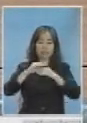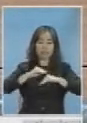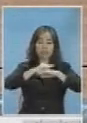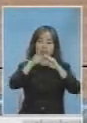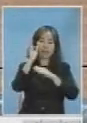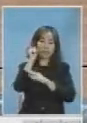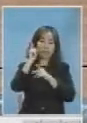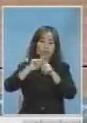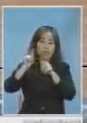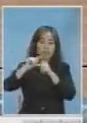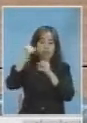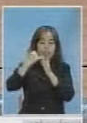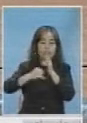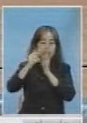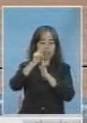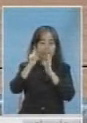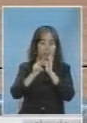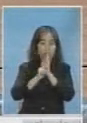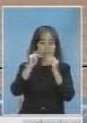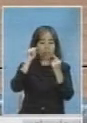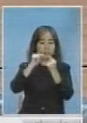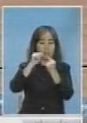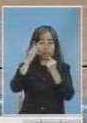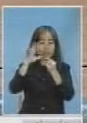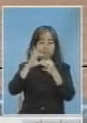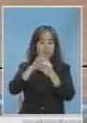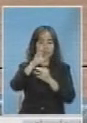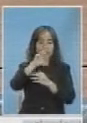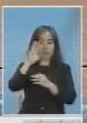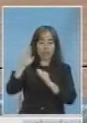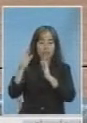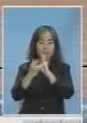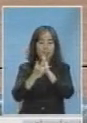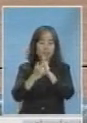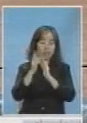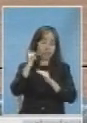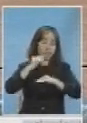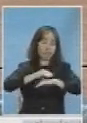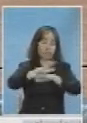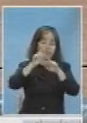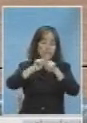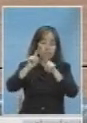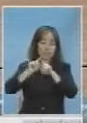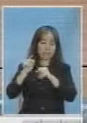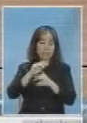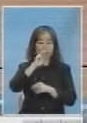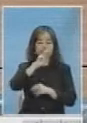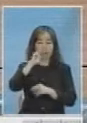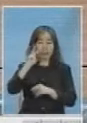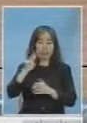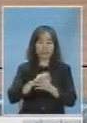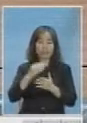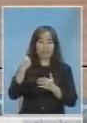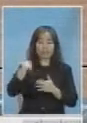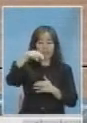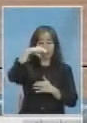ข่าวสารที่ผิดกฎหมายหรือไม่เหมาะสมผ่านระบบเทคโนโลยีหรือสารสนเทศมีเลขสำนักง